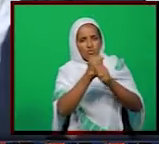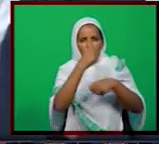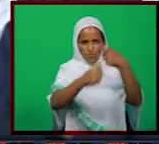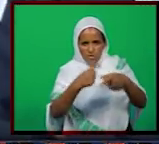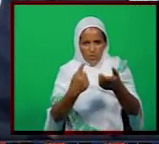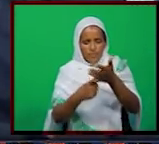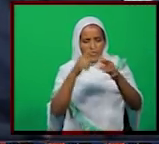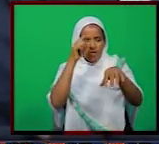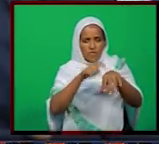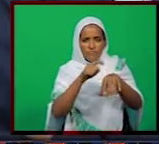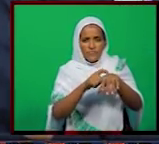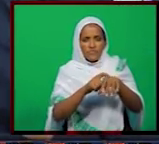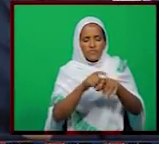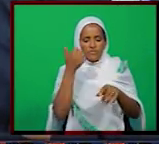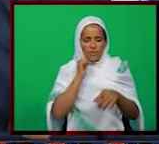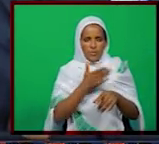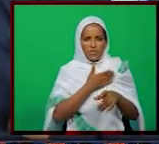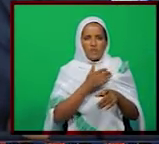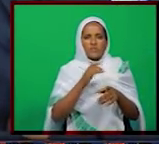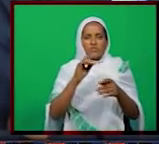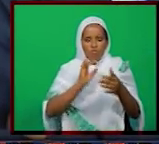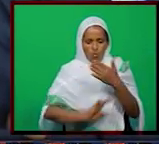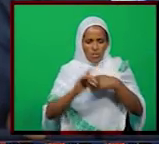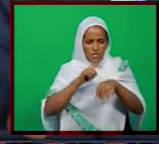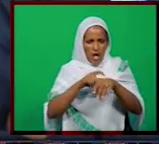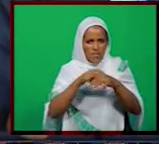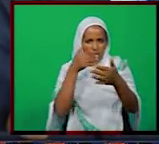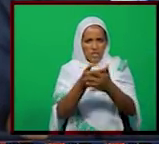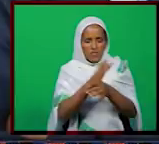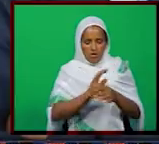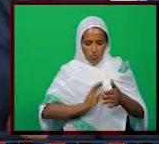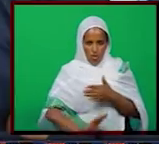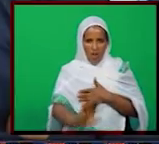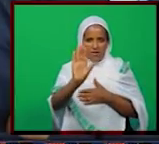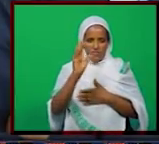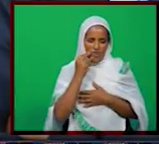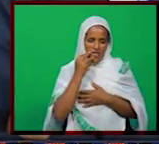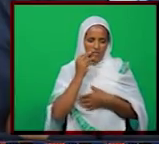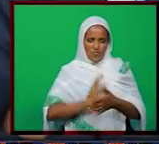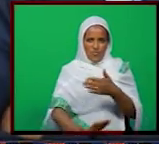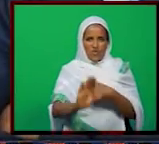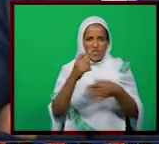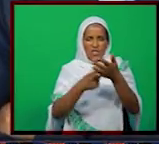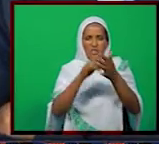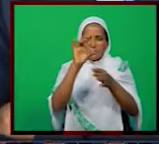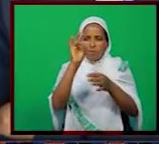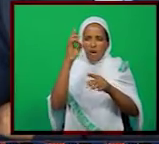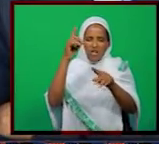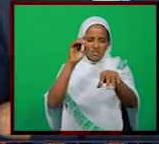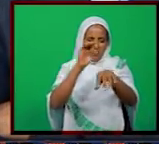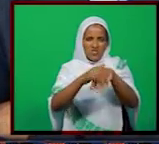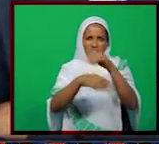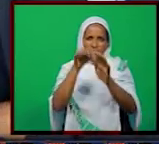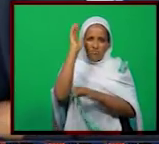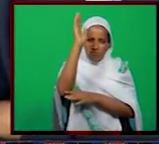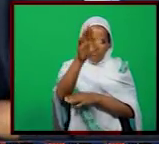ማለት የሊባኖስ ተራራ ማለት ነው። በዛም ሳሉ እመቤታችን የመወለጃዋ ሰዓት ደረሰና ተወለደች። ከፀሐይ